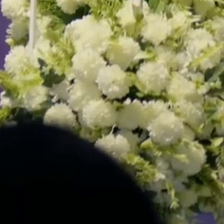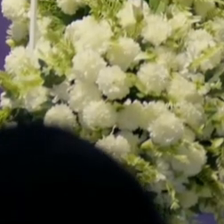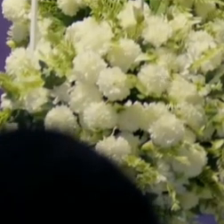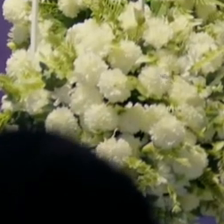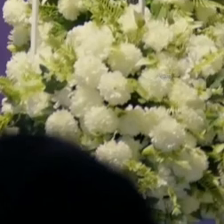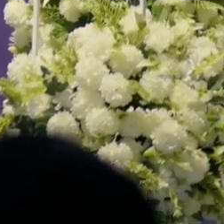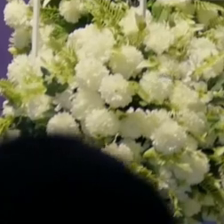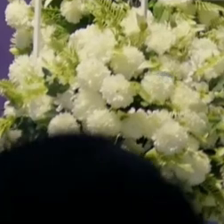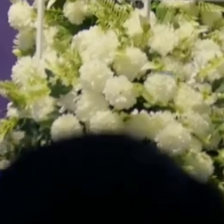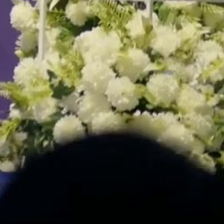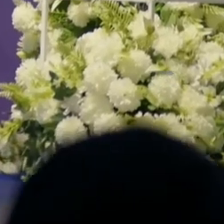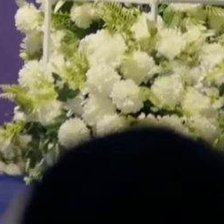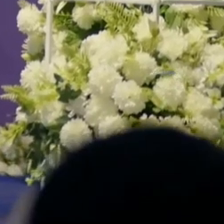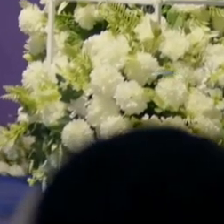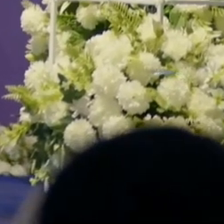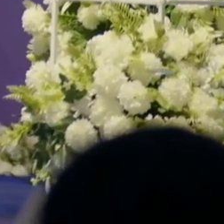Amen.